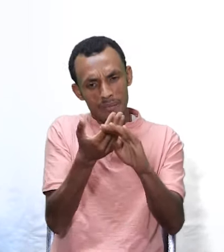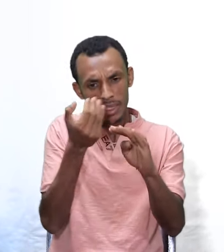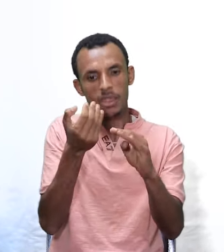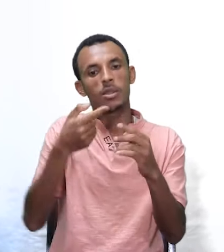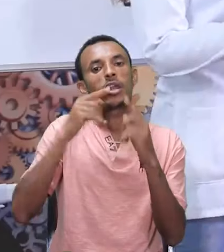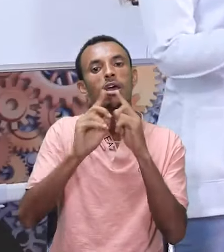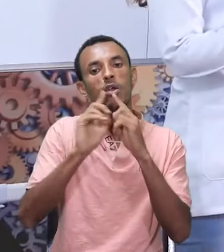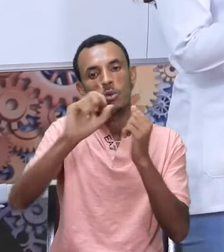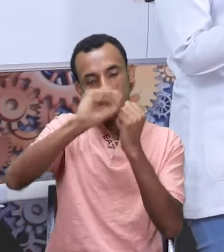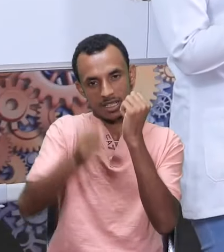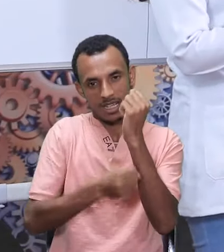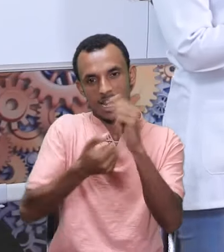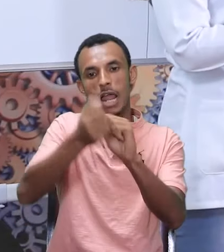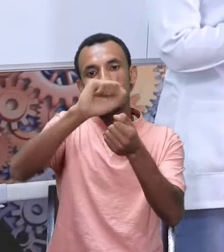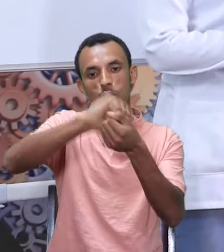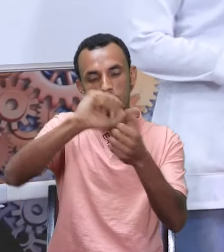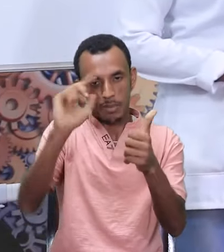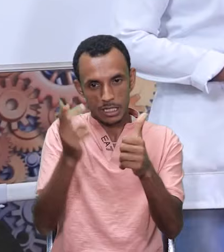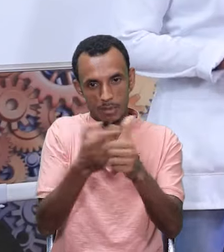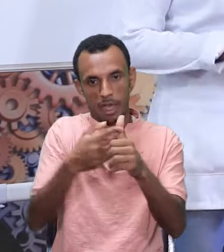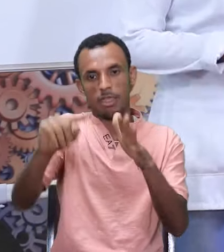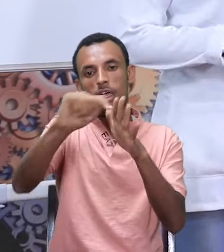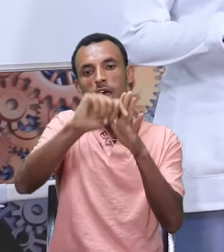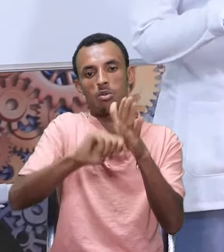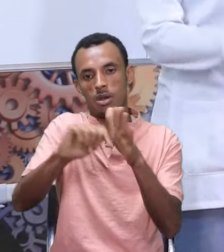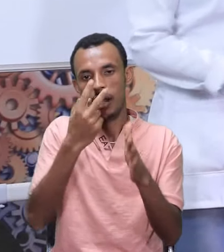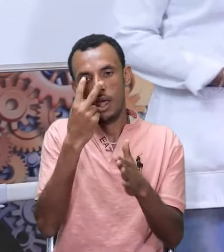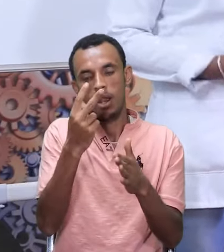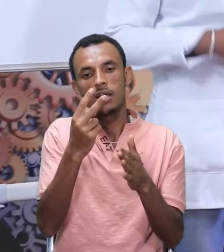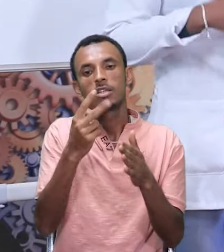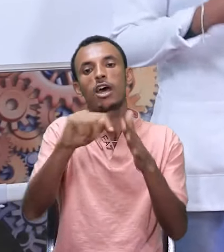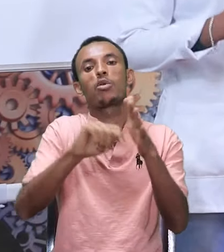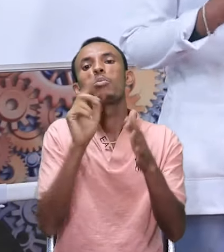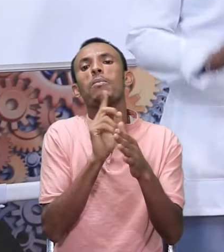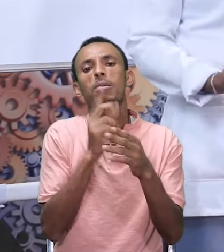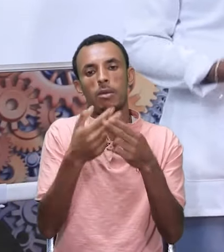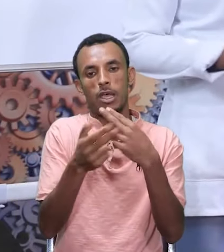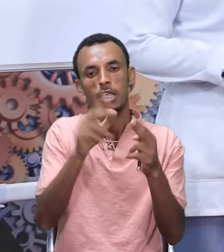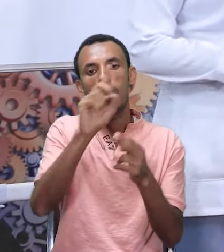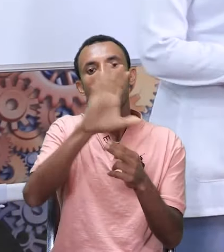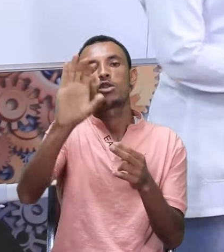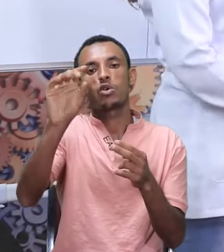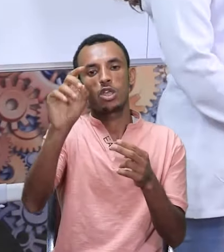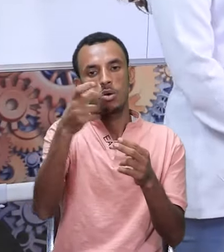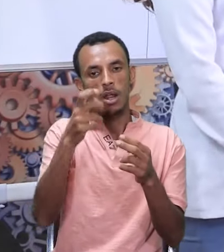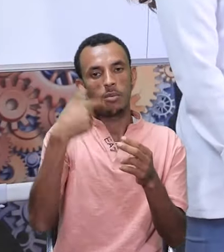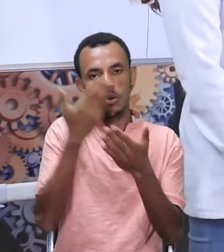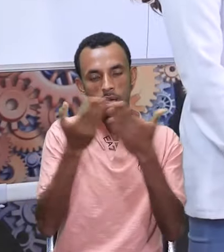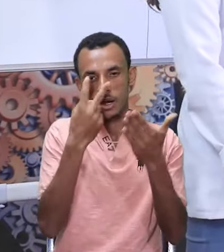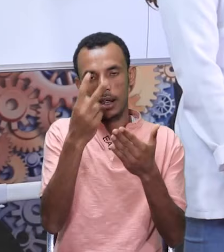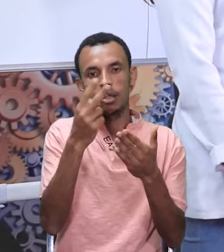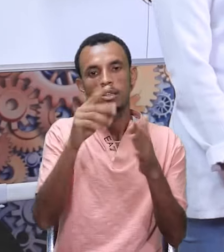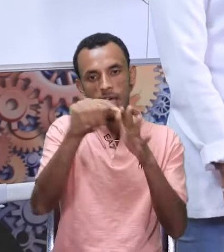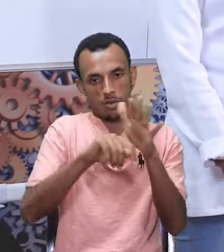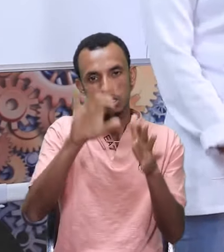ባልነው መሰረት ለመለወጥ መጀመሪያ ታህቱን እናያለን። ታህቱ በምን ቢባዛ መቶ ይመጣል ሚሊዮን እናያለን። ታህቱ 8